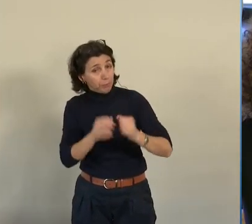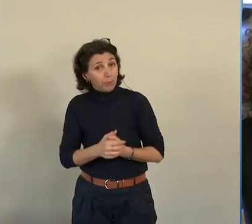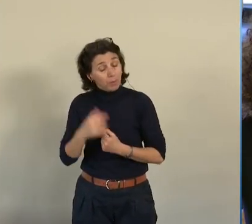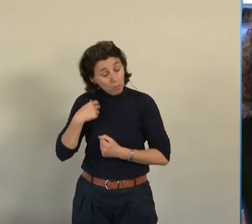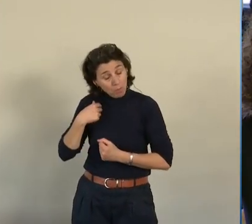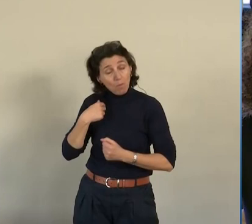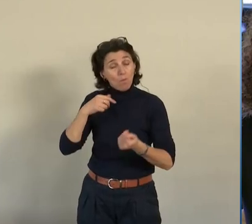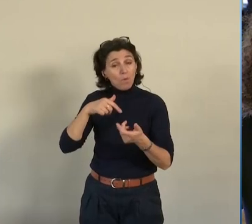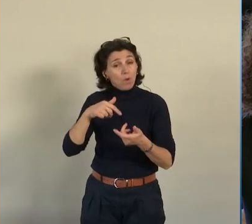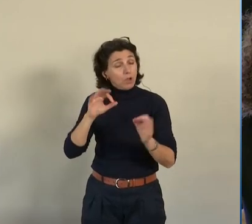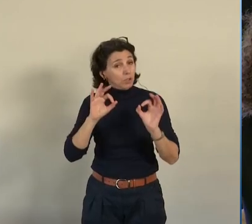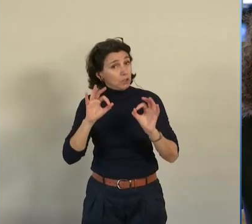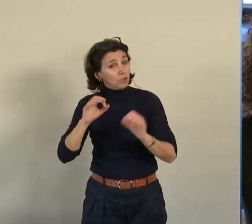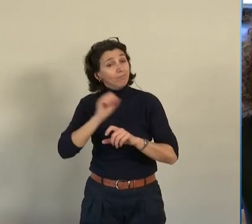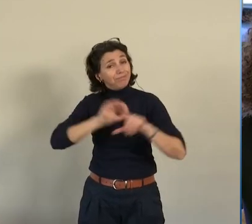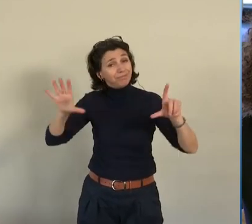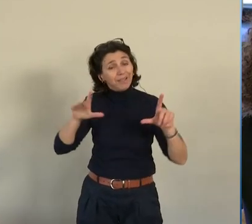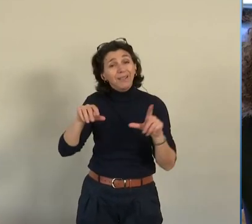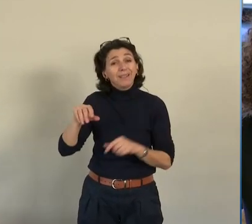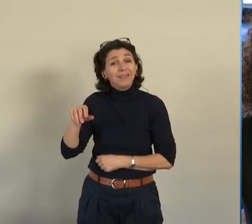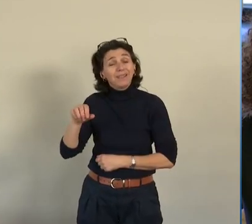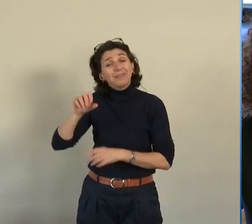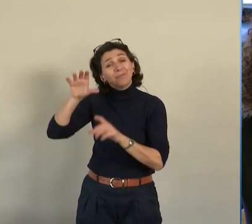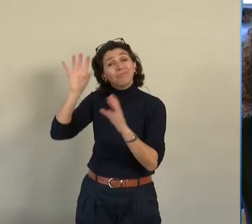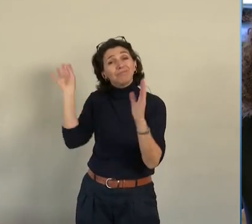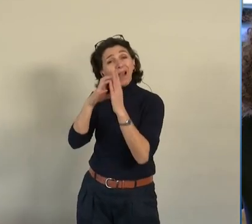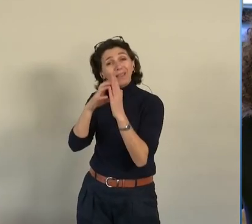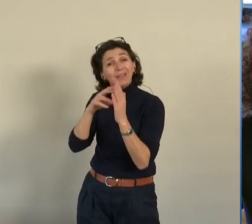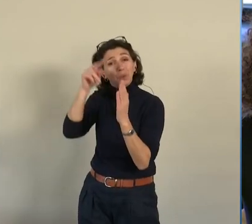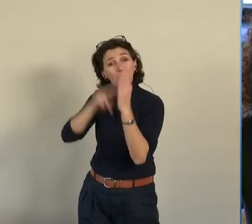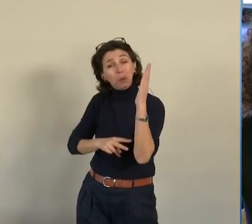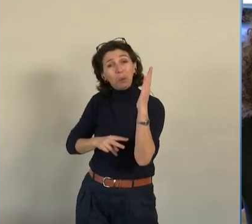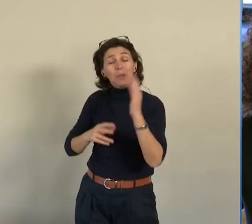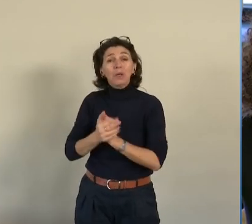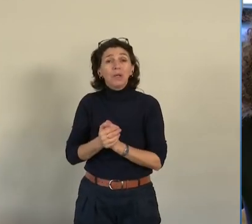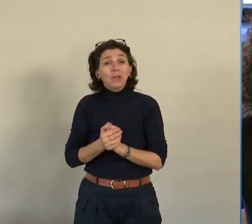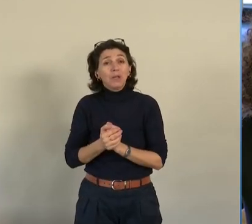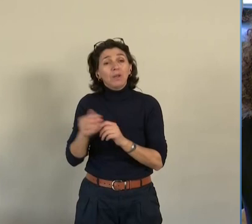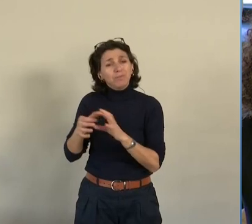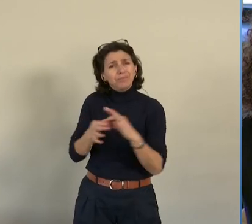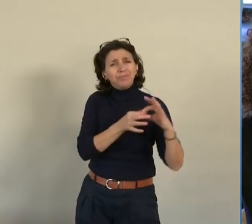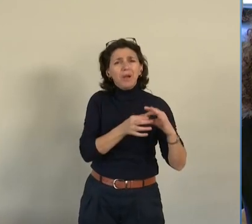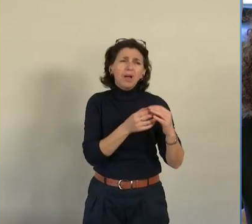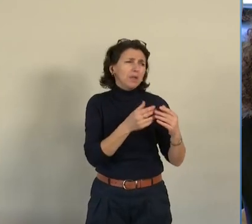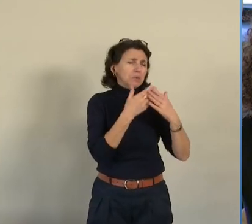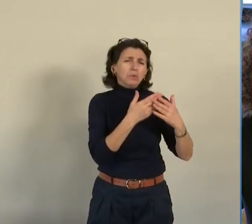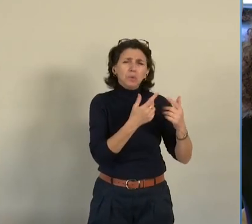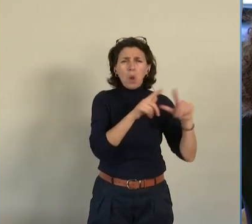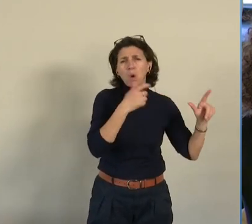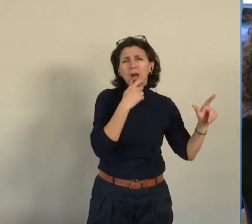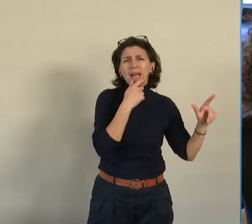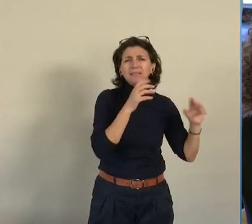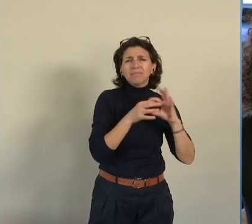effectivement en tout cas les l'article de de Radio France et qui fait référence à une étude parue en langue anglaise nature spées si je me souviens